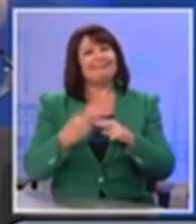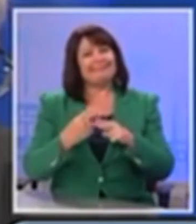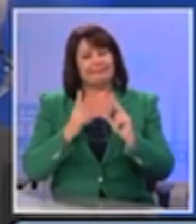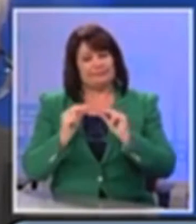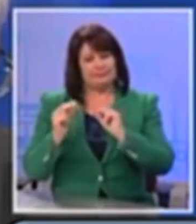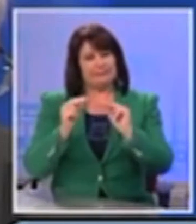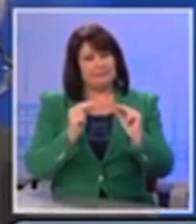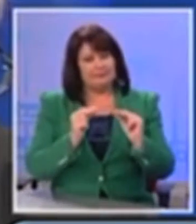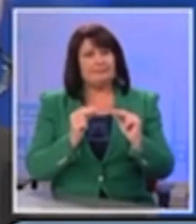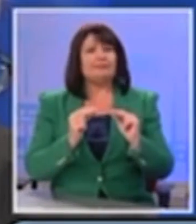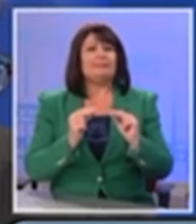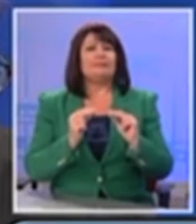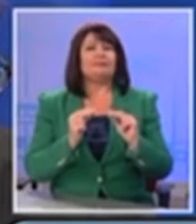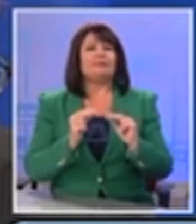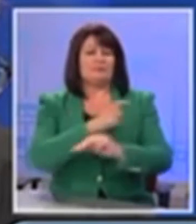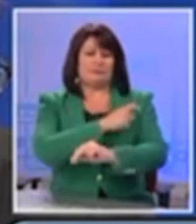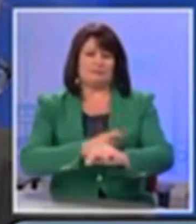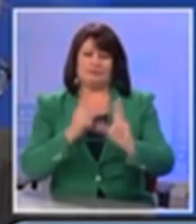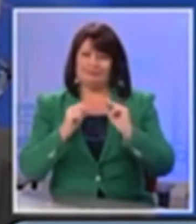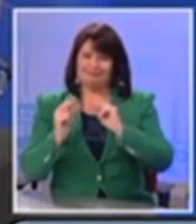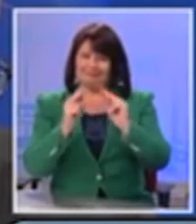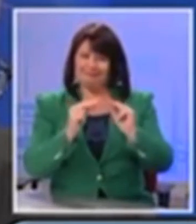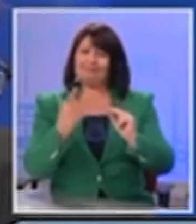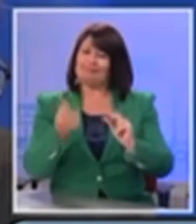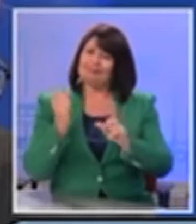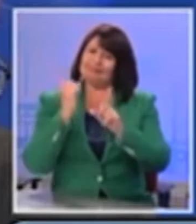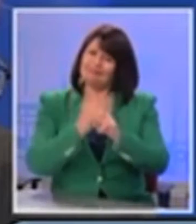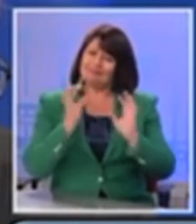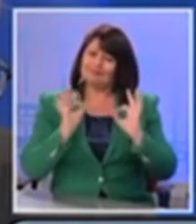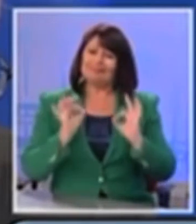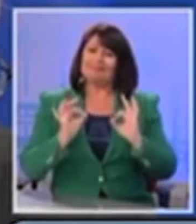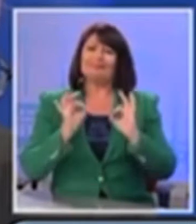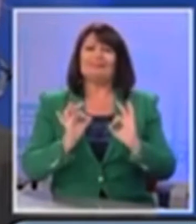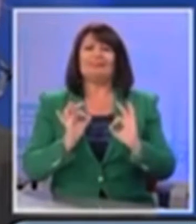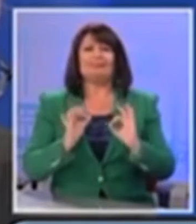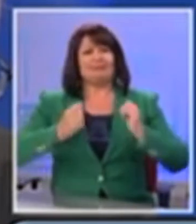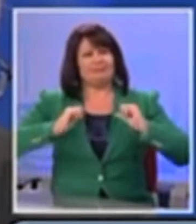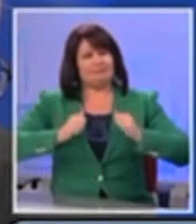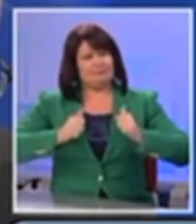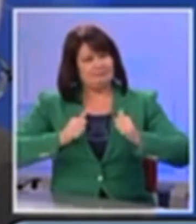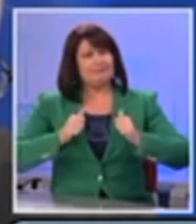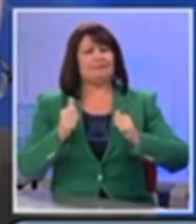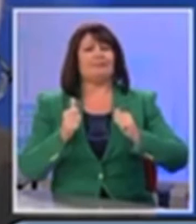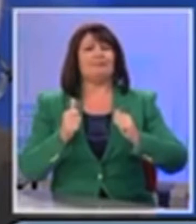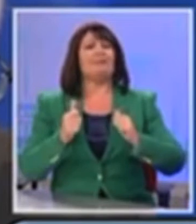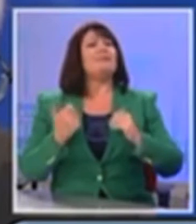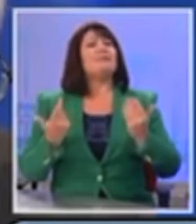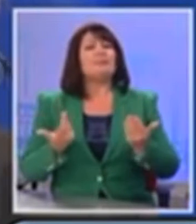a des initiatives concrètes qui constituent la